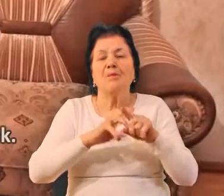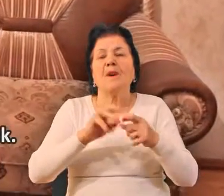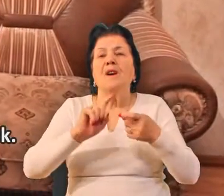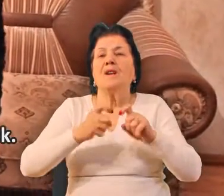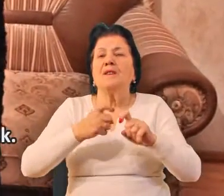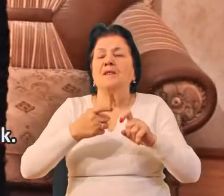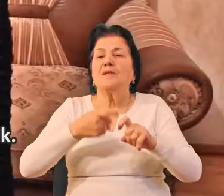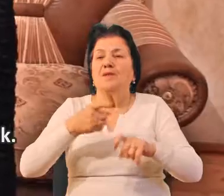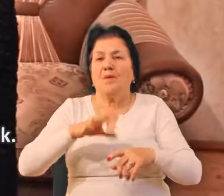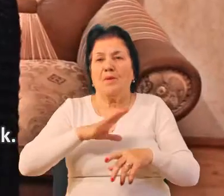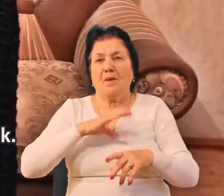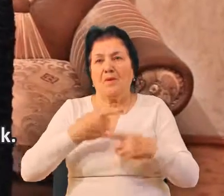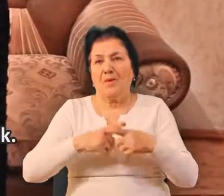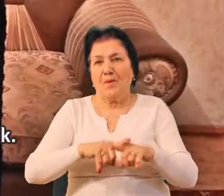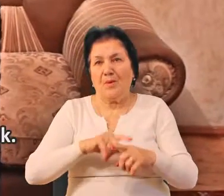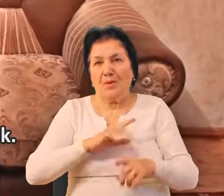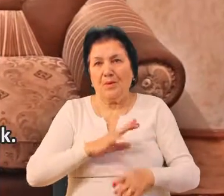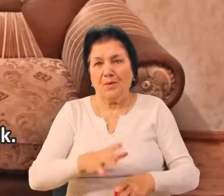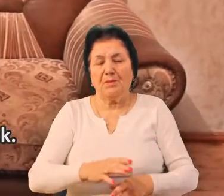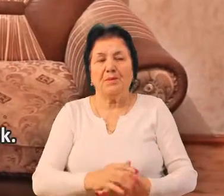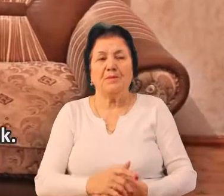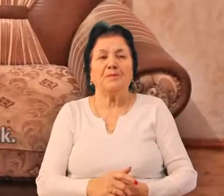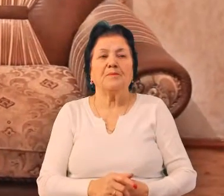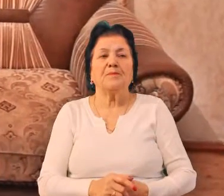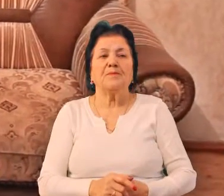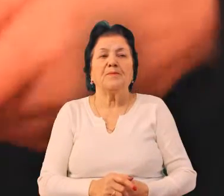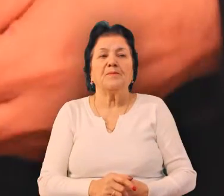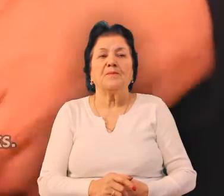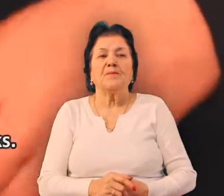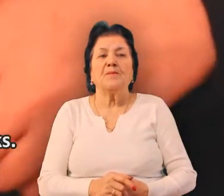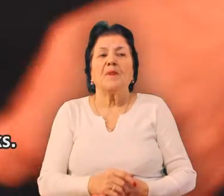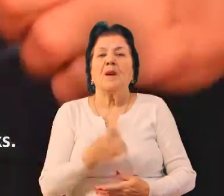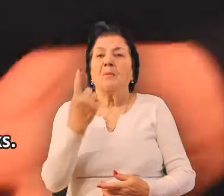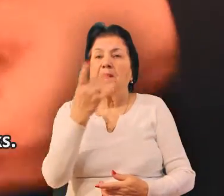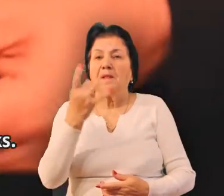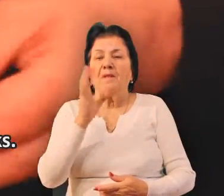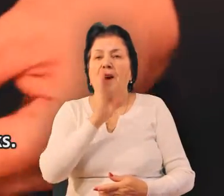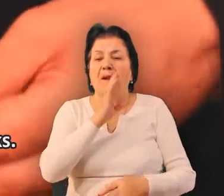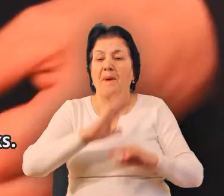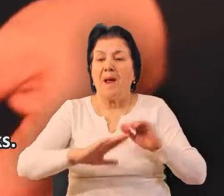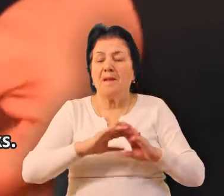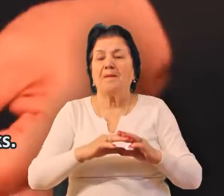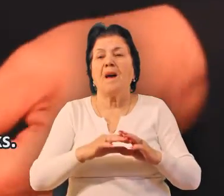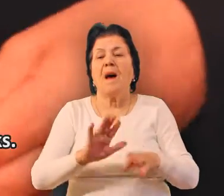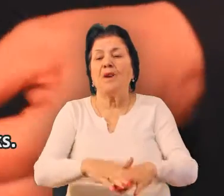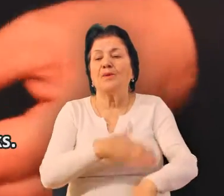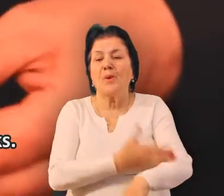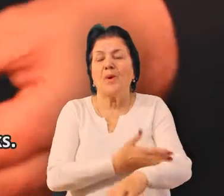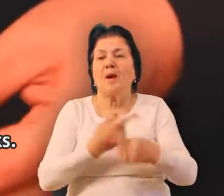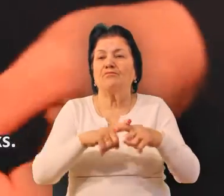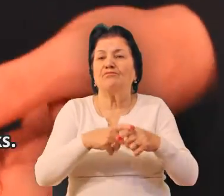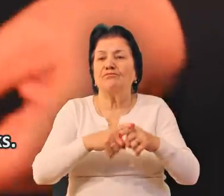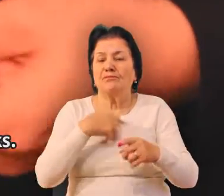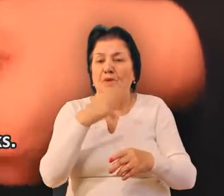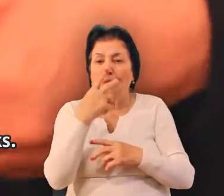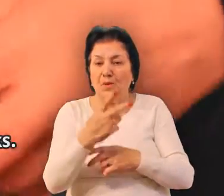işimi. Bu sırf kurçokla toxunub. Mən bir dəfə anamın əlində corab